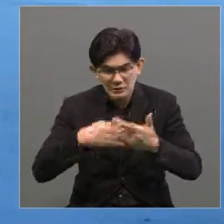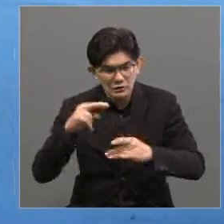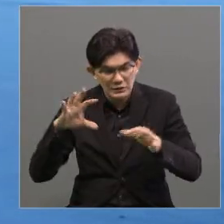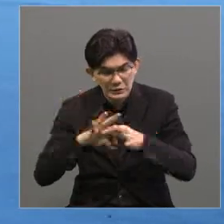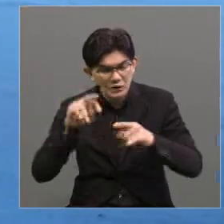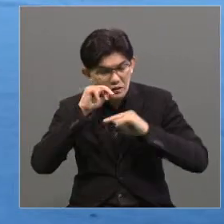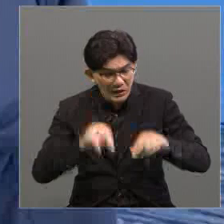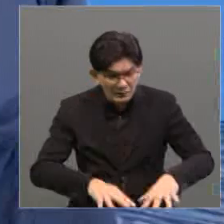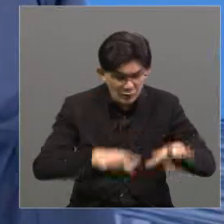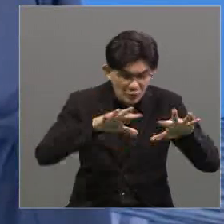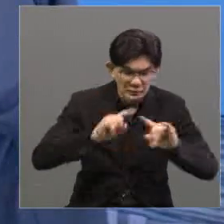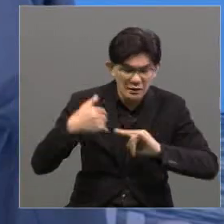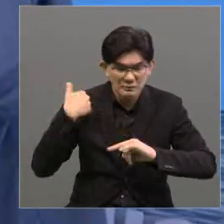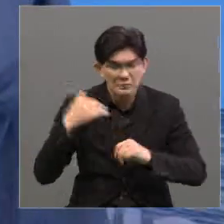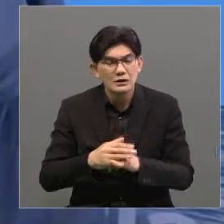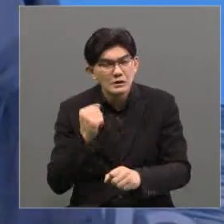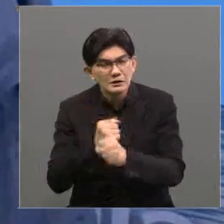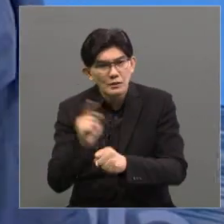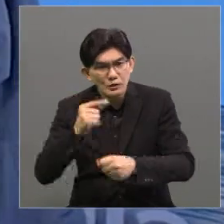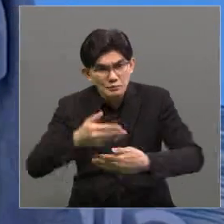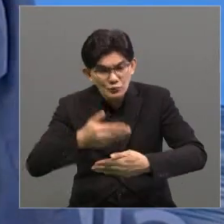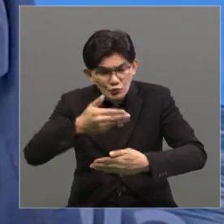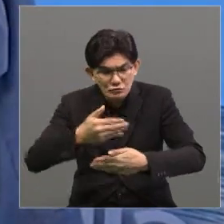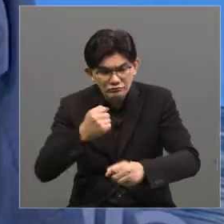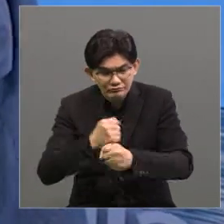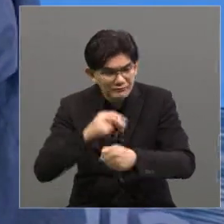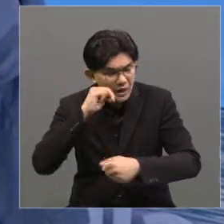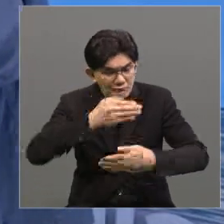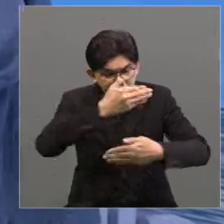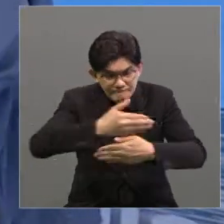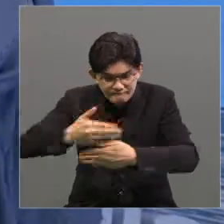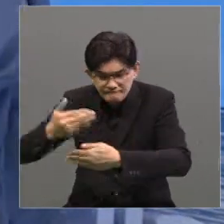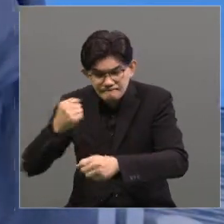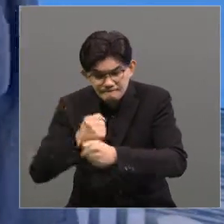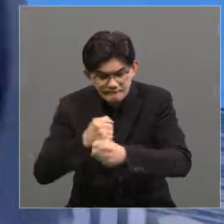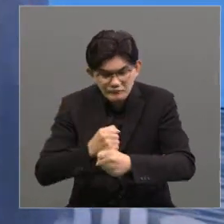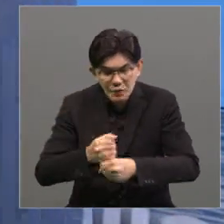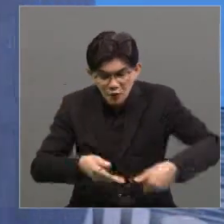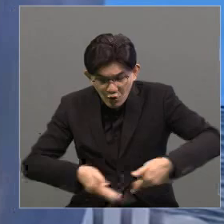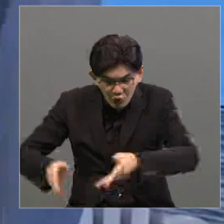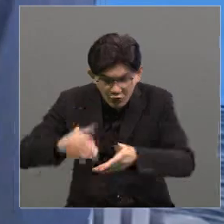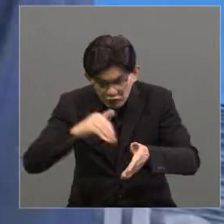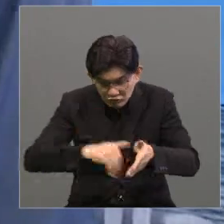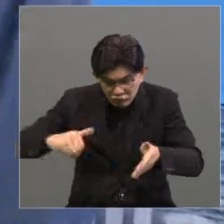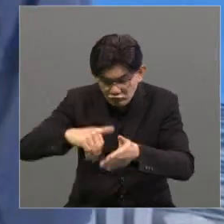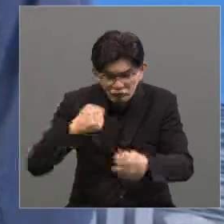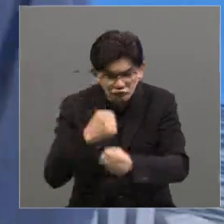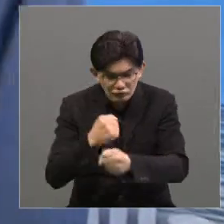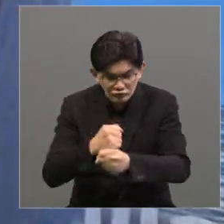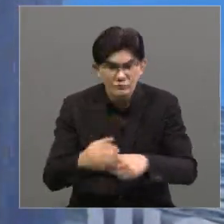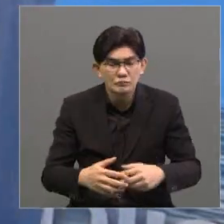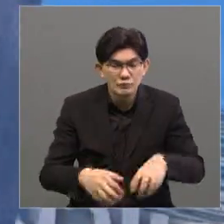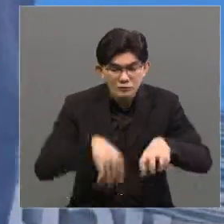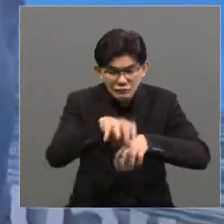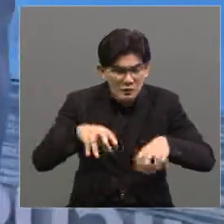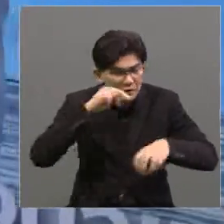าดแคลนน้ำนะครับอย่างเช่นเข้าไปก่อสร้างประตูระบายน้ำขุดขยายคลองหลายสายนะครับรวมไปถึงก่อสร้างสถานีสูบน้ำ